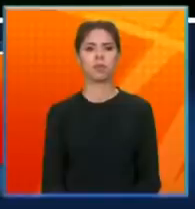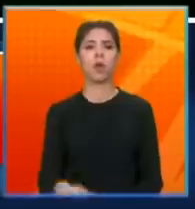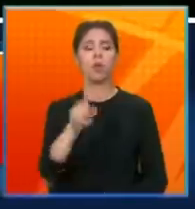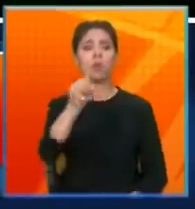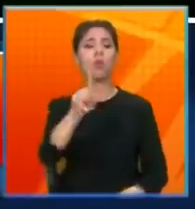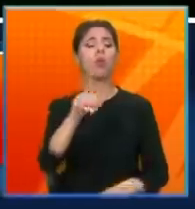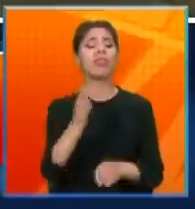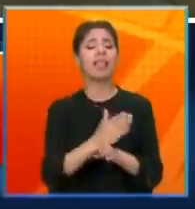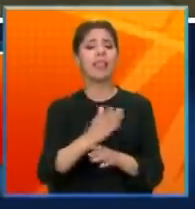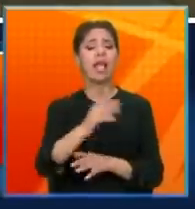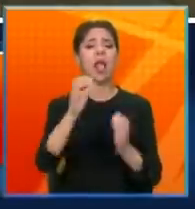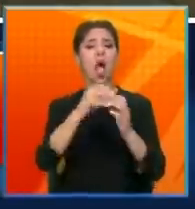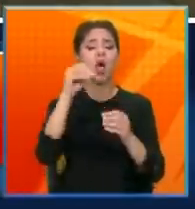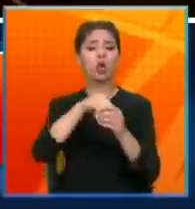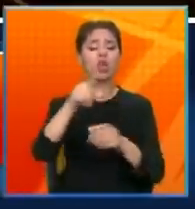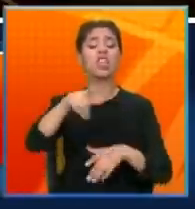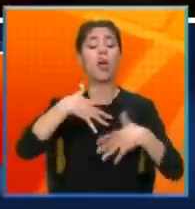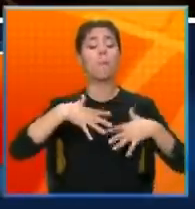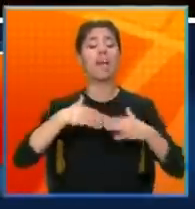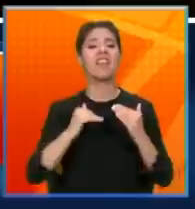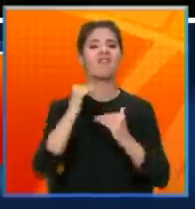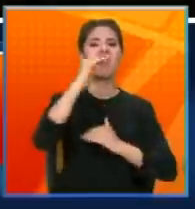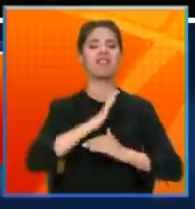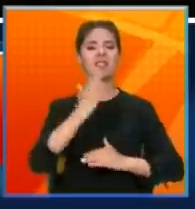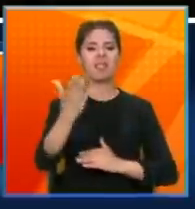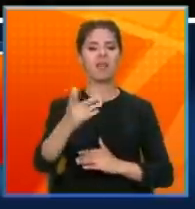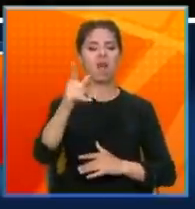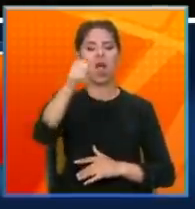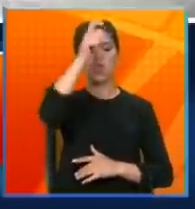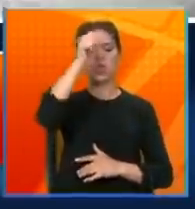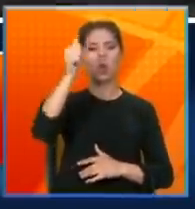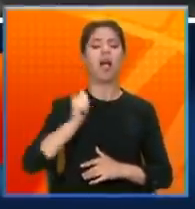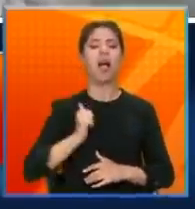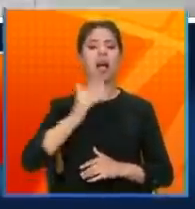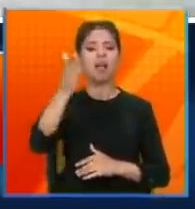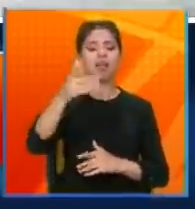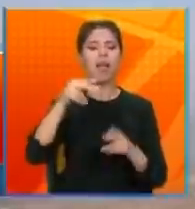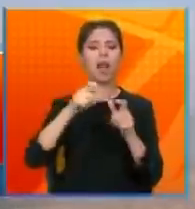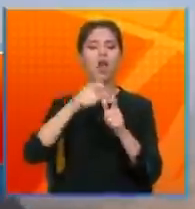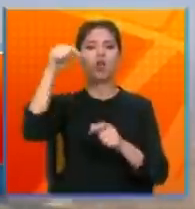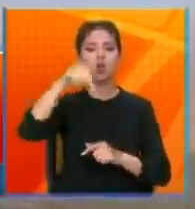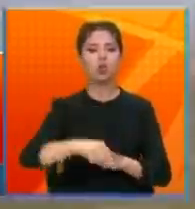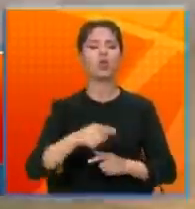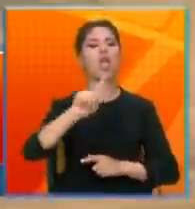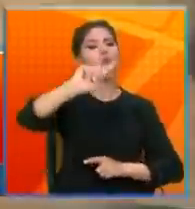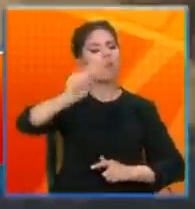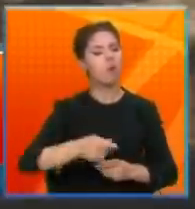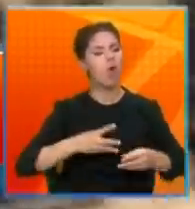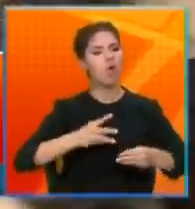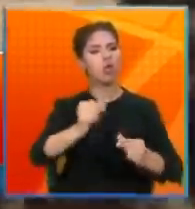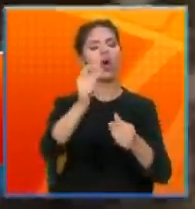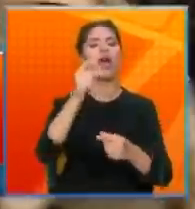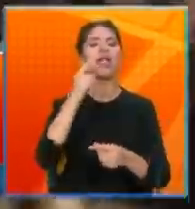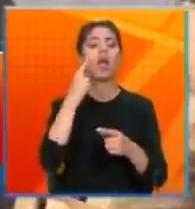İşte tam da bu nedenle örgüt içinde panik büyük. Mehmetçiğin Haftanin'den başlayarak güneye doğru bul ve yok et parolasıyla